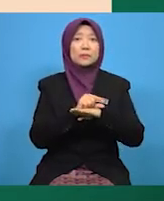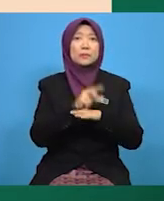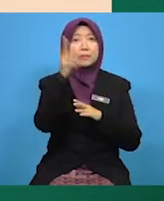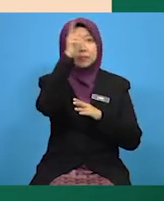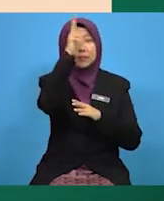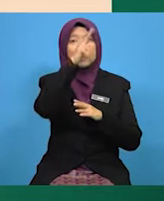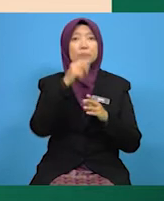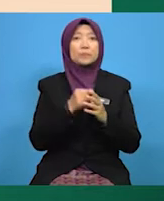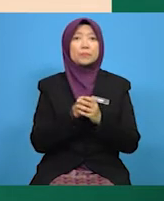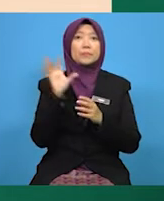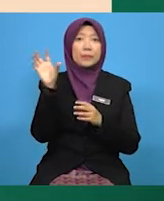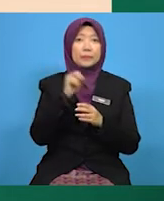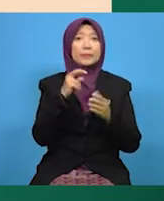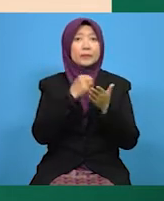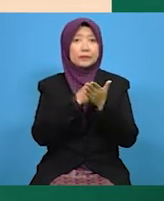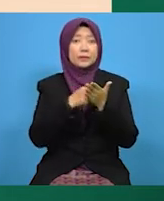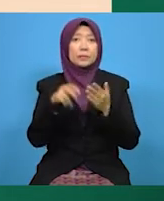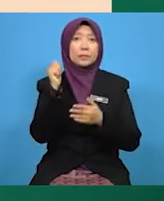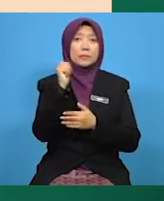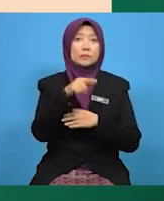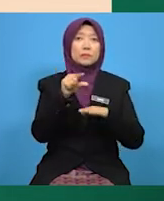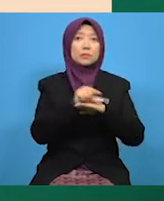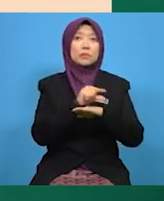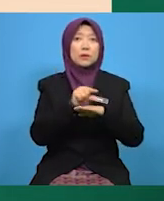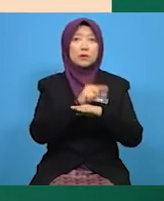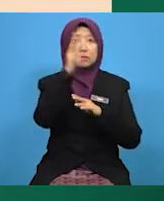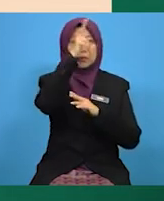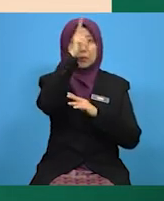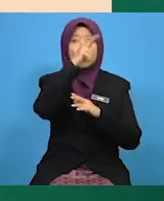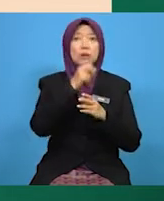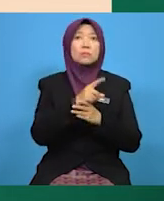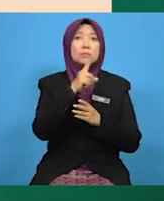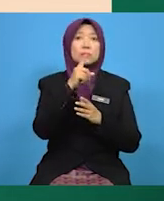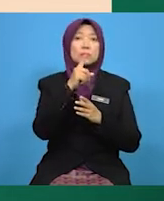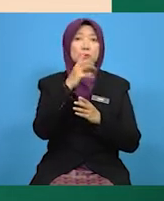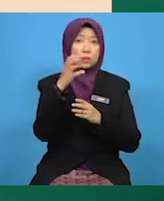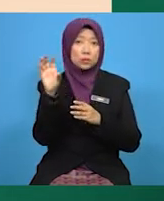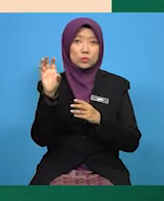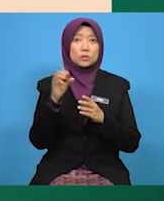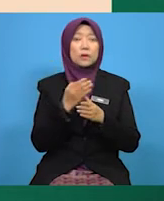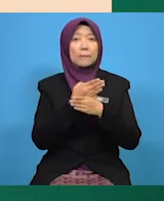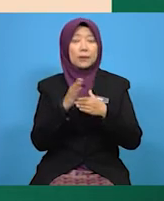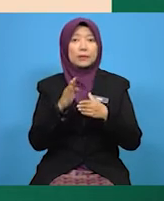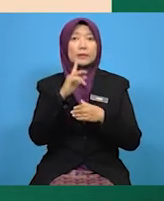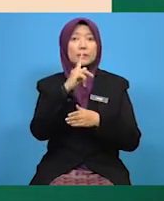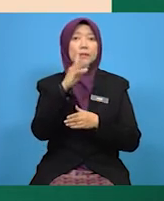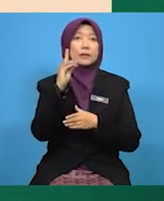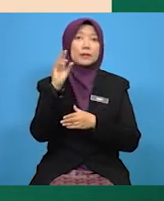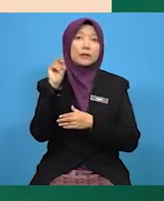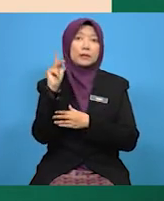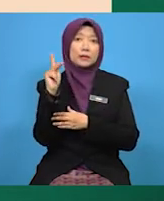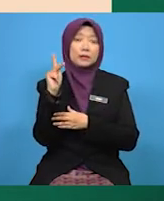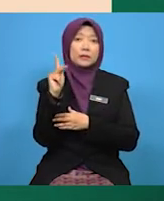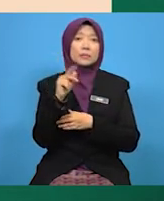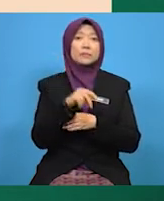negara ialah, ambil nilai perbelanjaan penggunaan sektor awam iaitu 100, bahagikan dengan jumlah KDNK